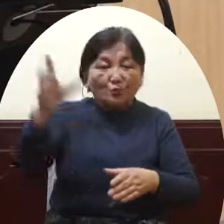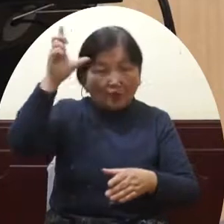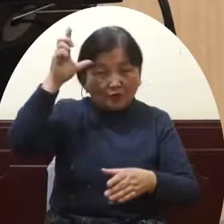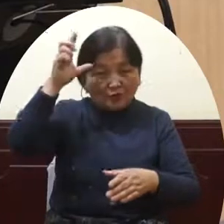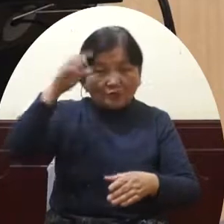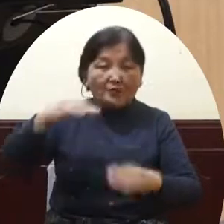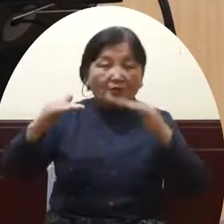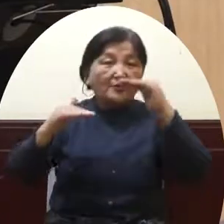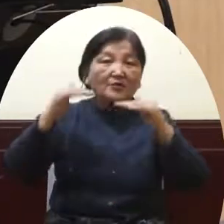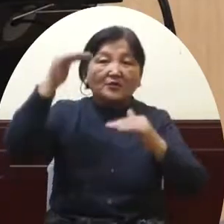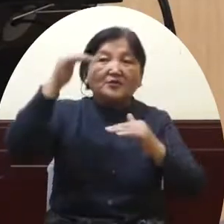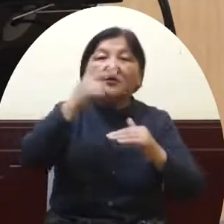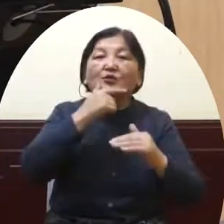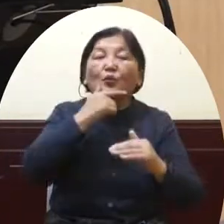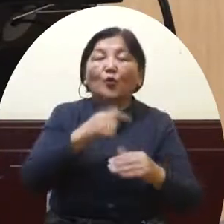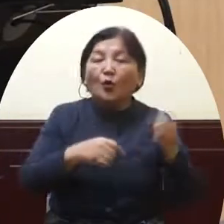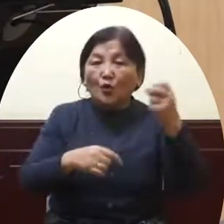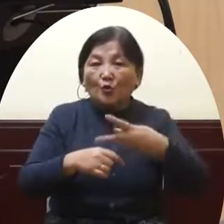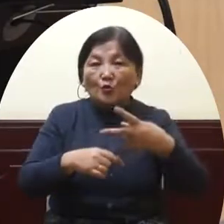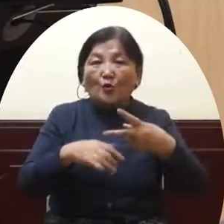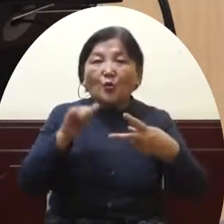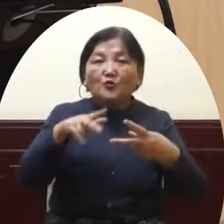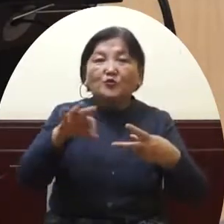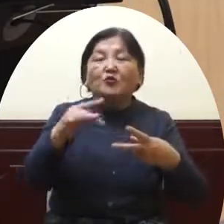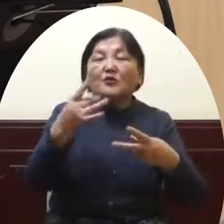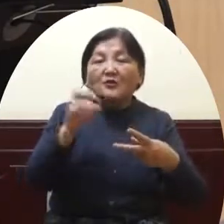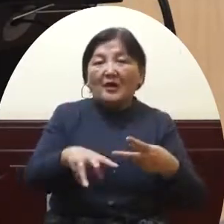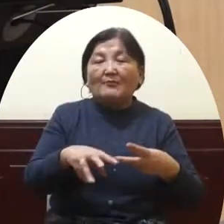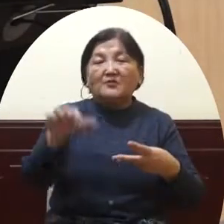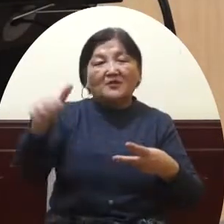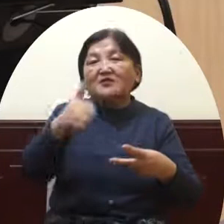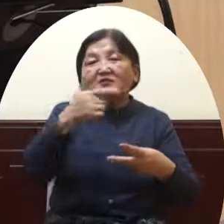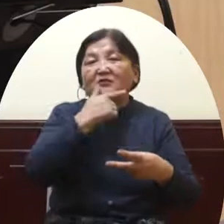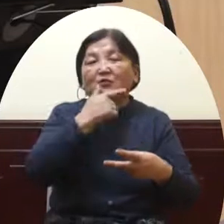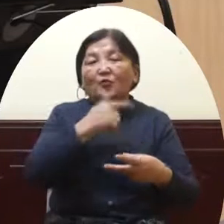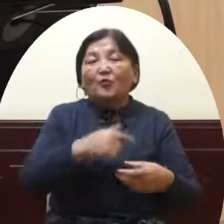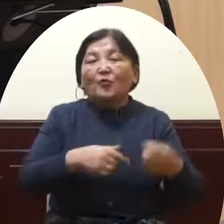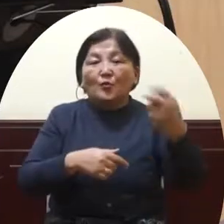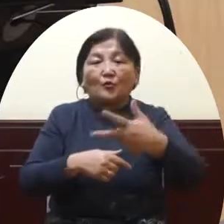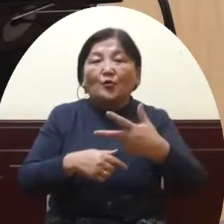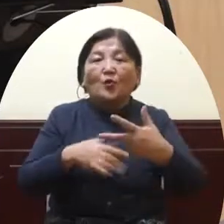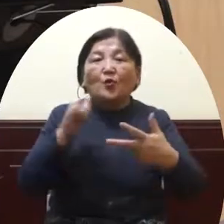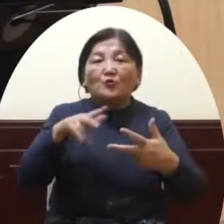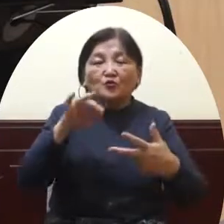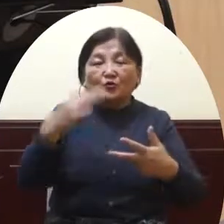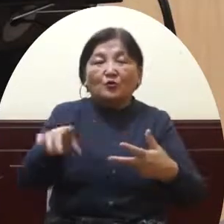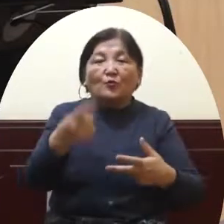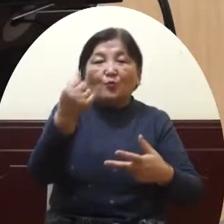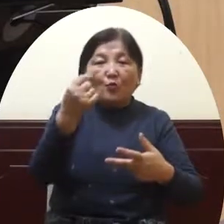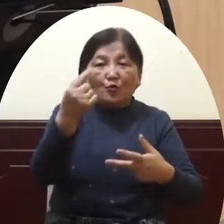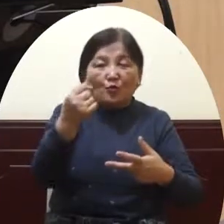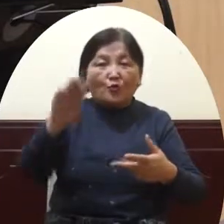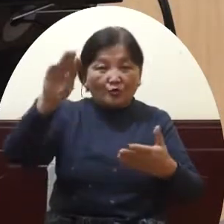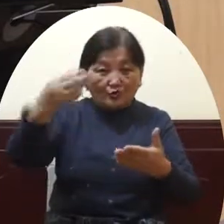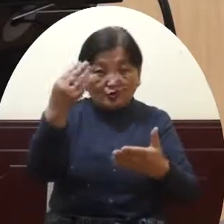бодож байгаа боловч дээшлэхгүй. Хоёрдугаарт улс төрийн намууд төлөвшөхгүй. Гуравдугаарт улс төрдөхийн мөнгөөр тодорхойлдог улс